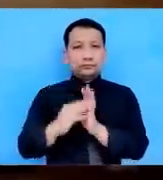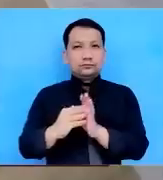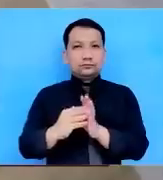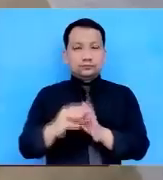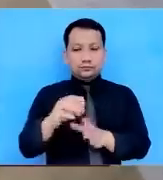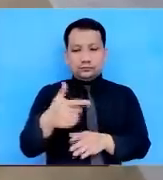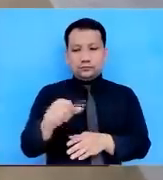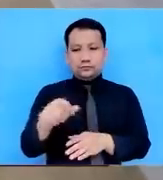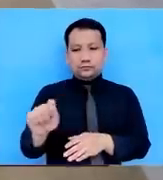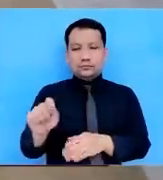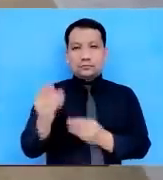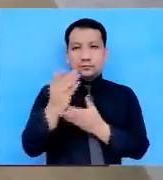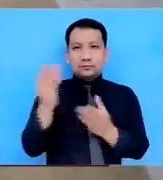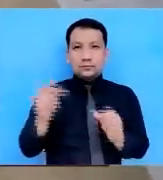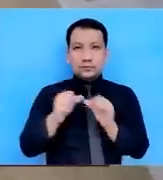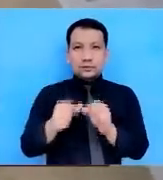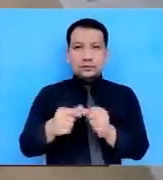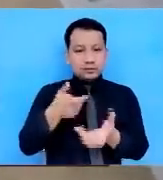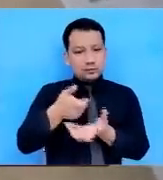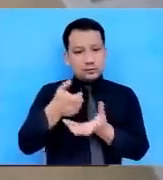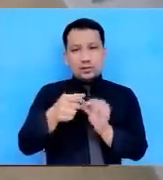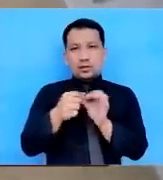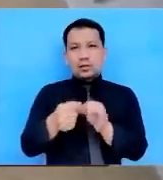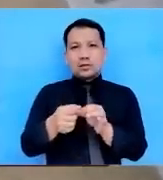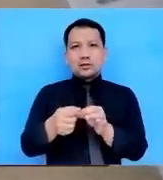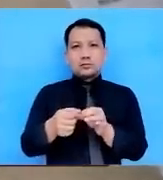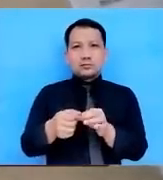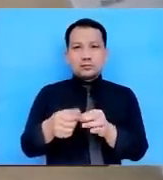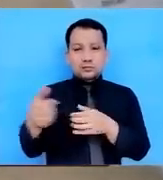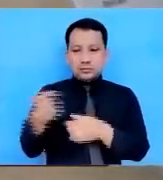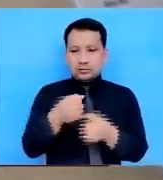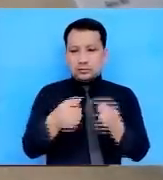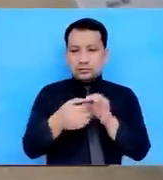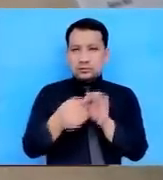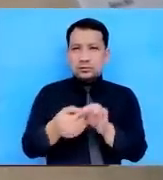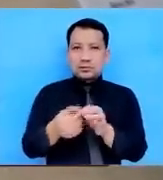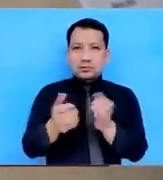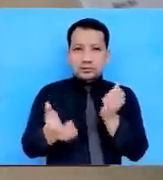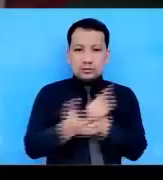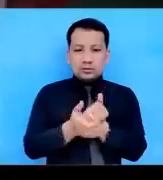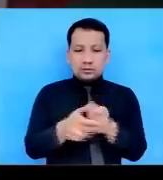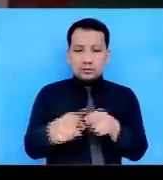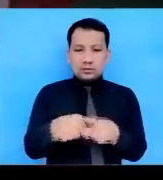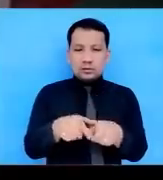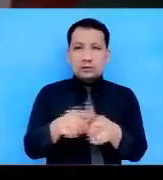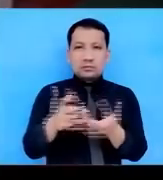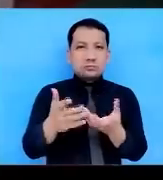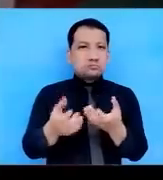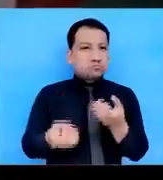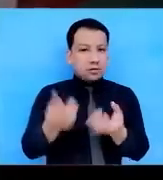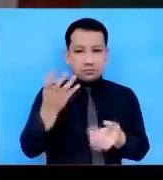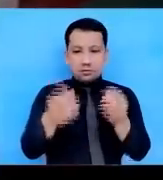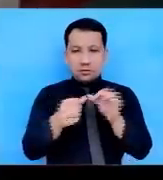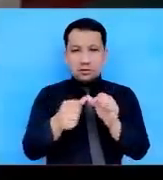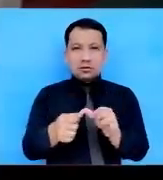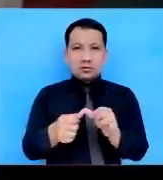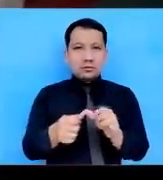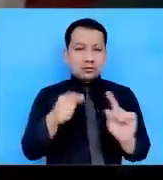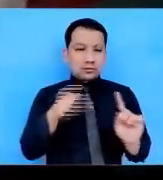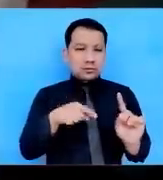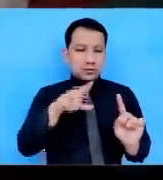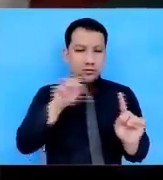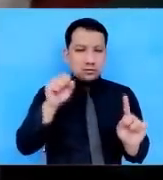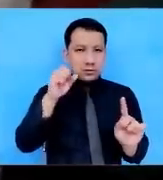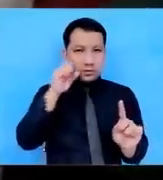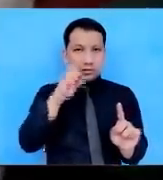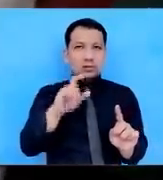saan nangyari ang pamamaril. May mga narecover din na mga bala at ilang mga improvised na pampasabog. Isa po si Electona sa